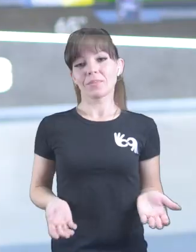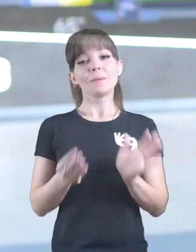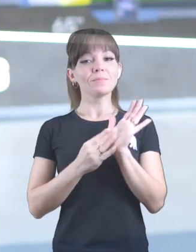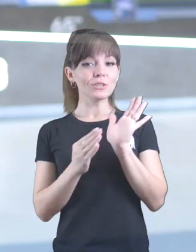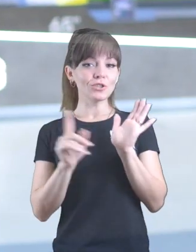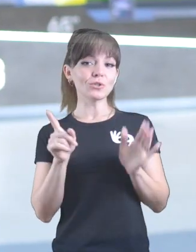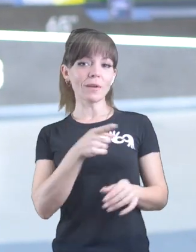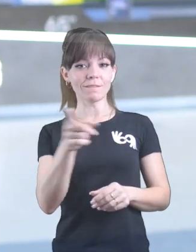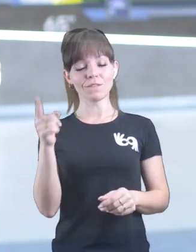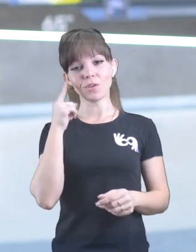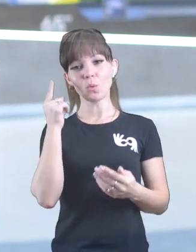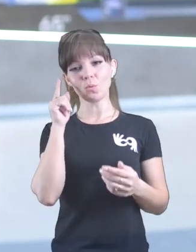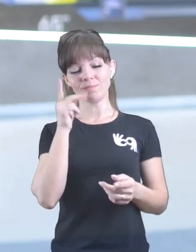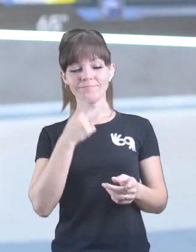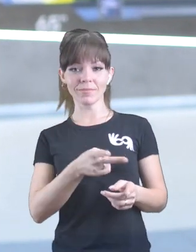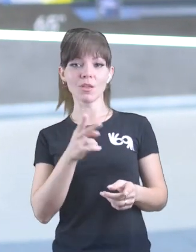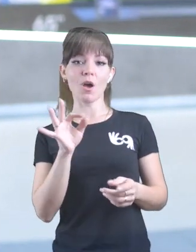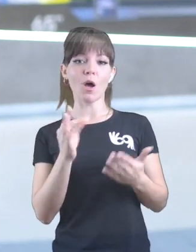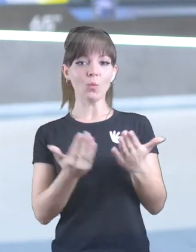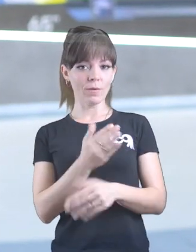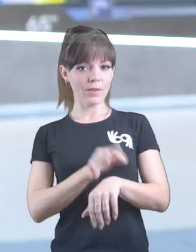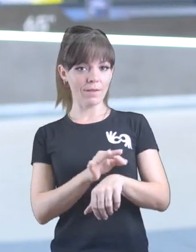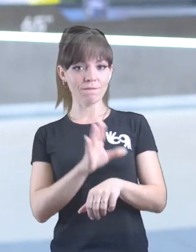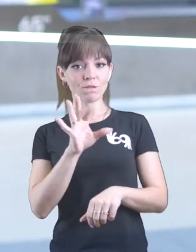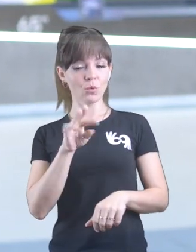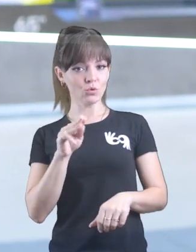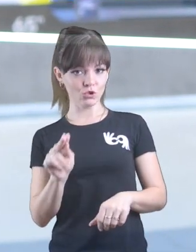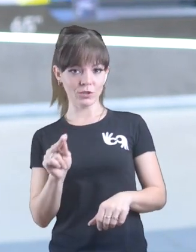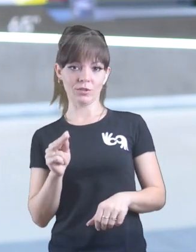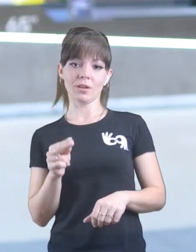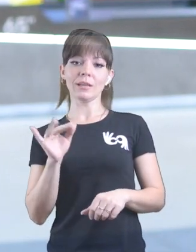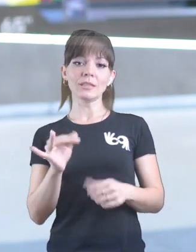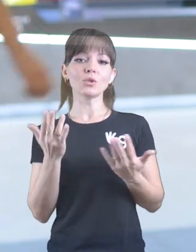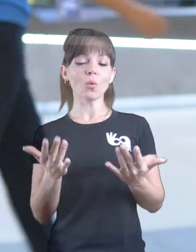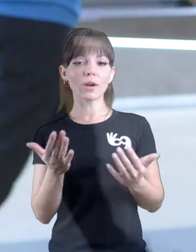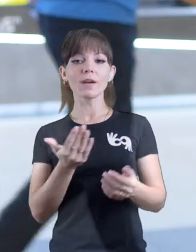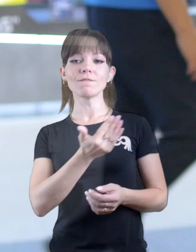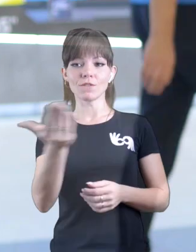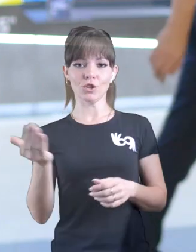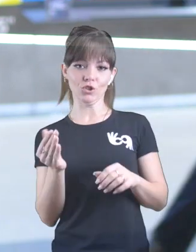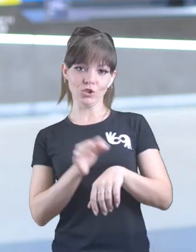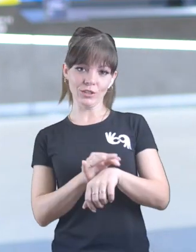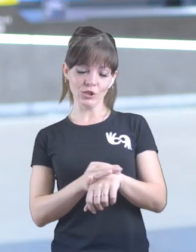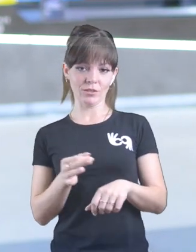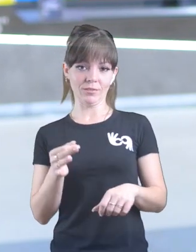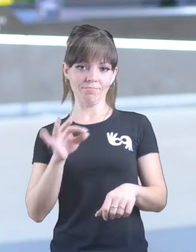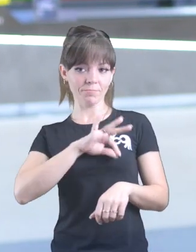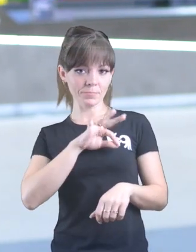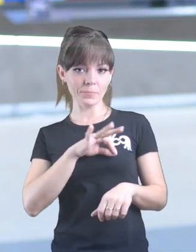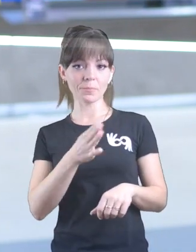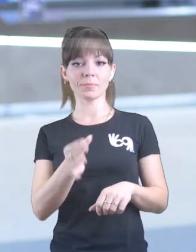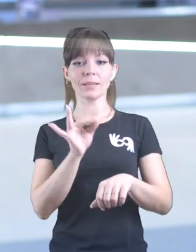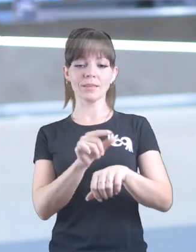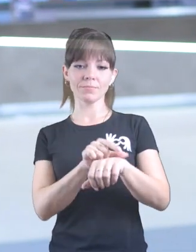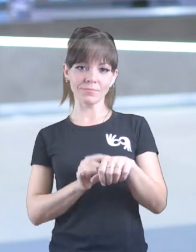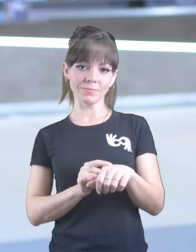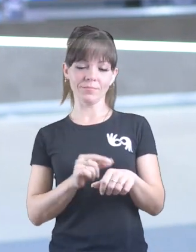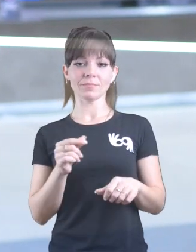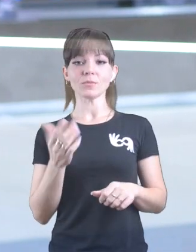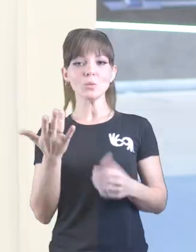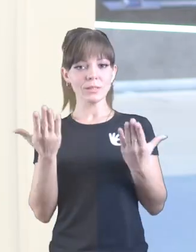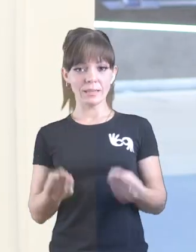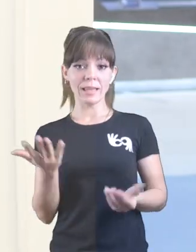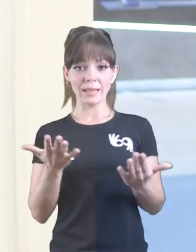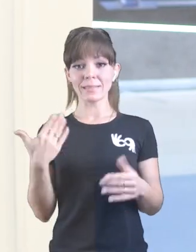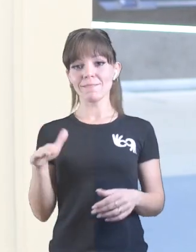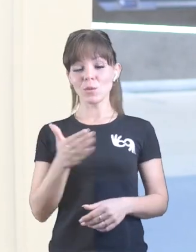Tizen. Пишите, что вы думаете о новых Galaxy Watch и поделитесь, сколько в среднем живут ваши смарт-часы и при каком сценарии